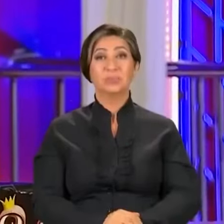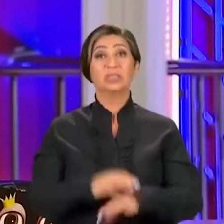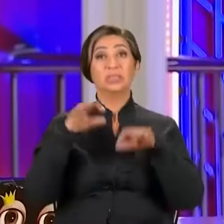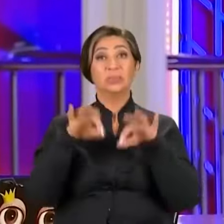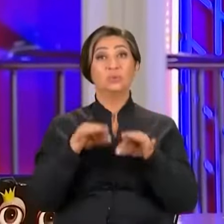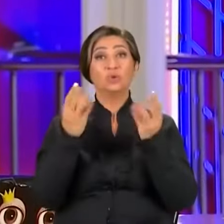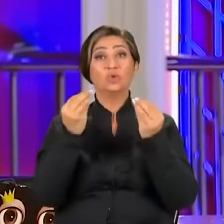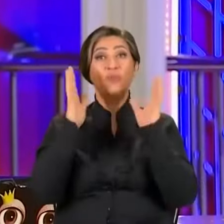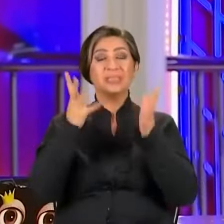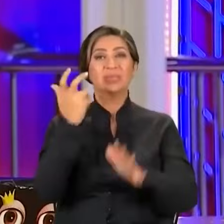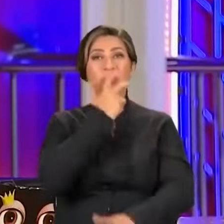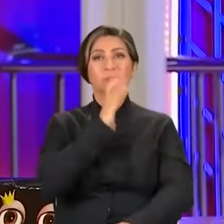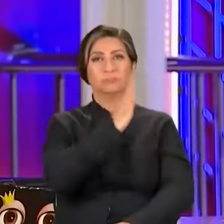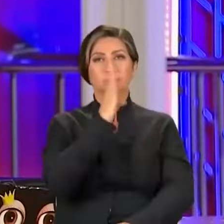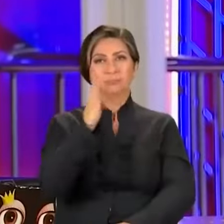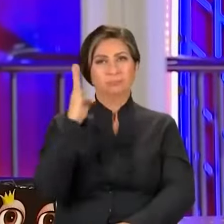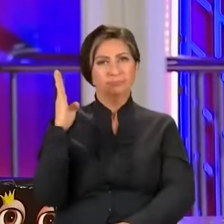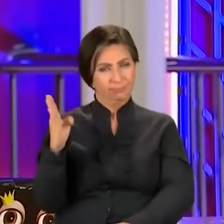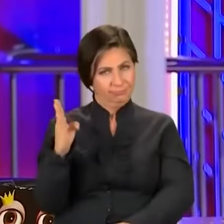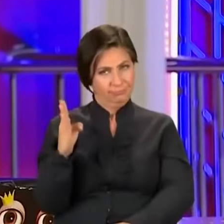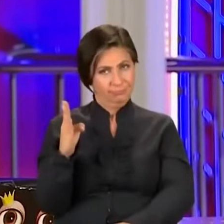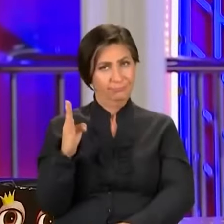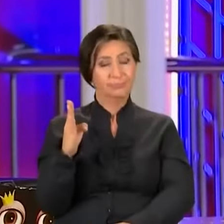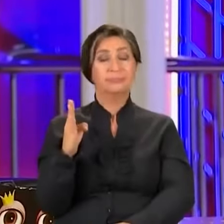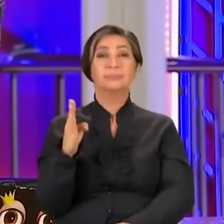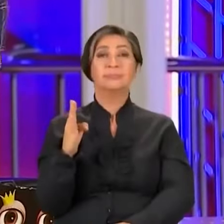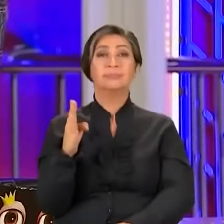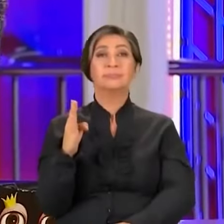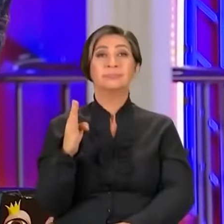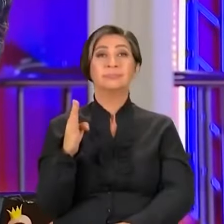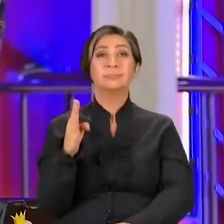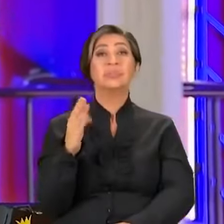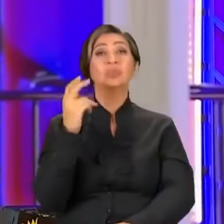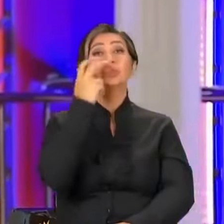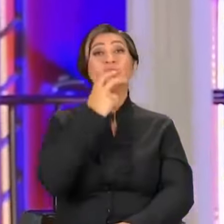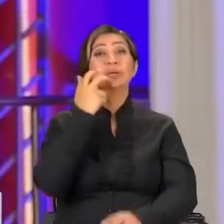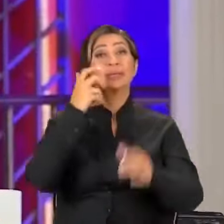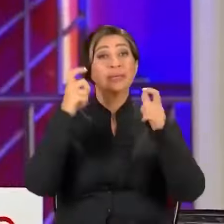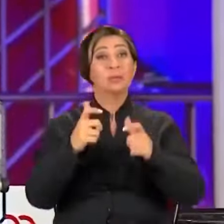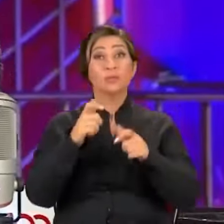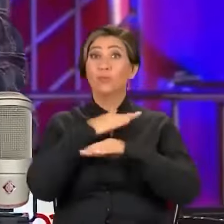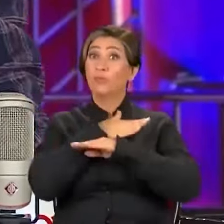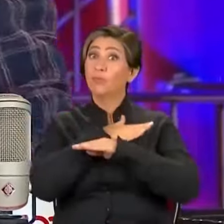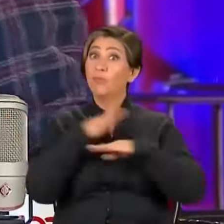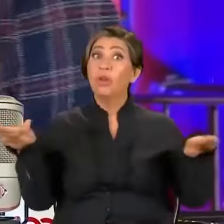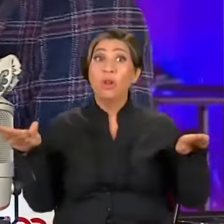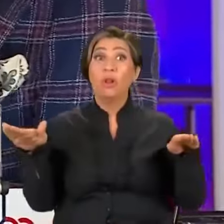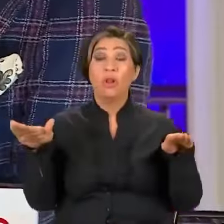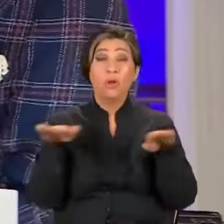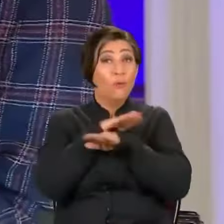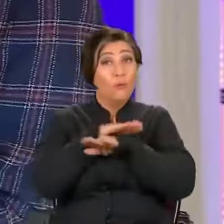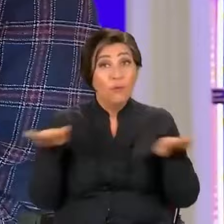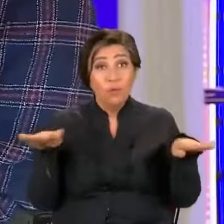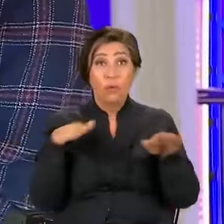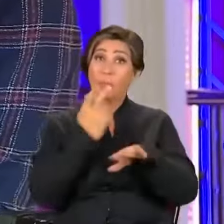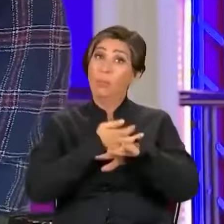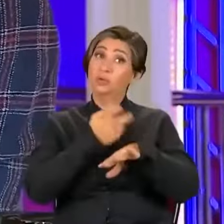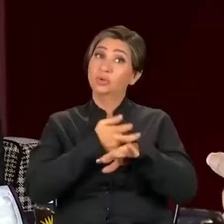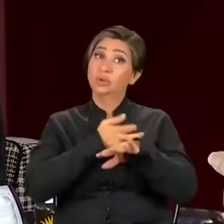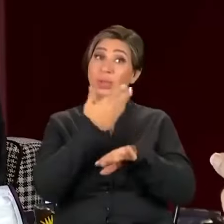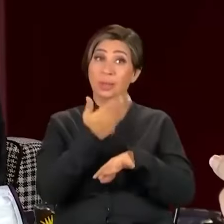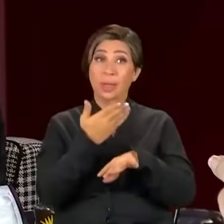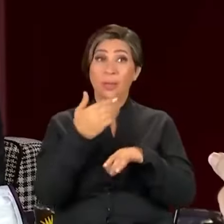Şimdi çok yerde sahneye çıkıyorsun, birçok yerde sahne alıyorsun ve sahne aldığın yerleri dolduruyorsun. Of. Maşallah.